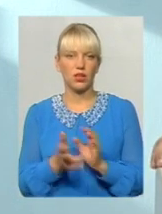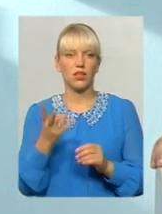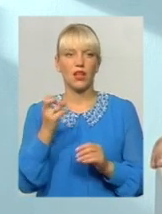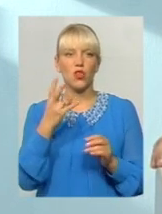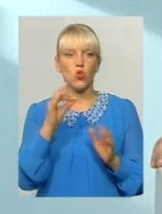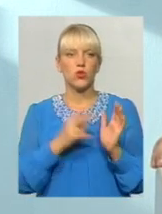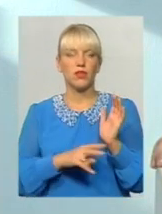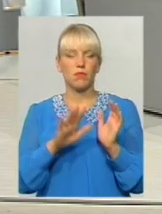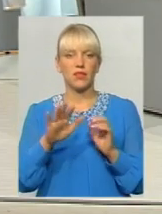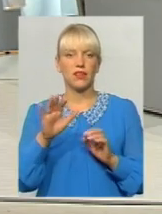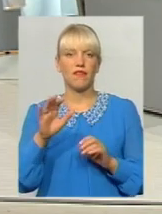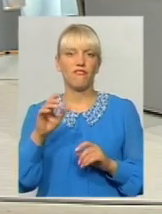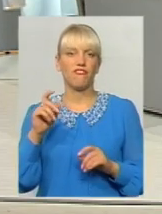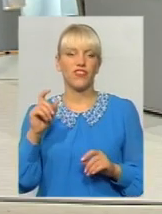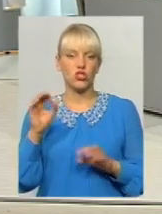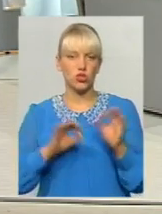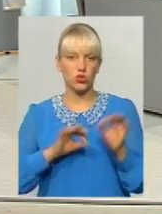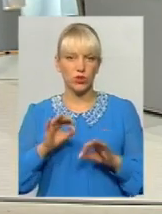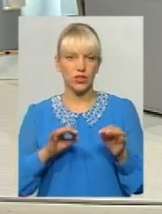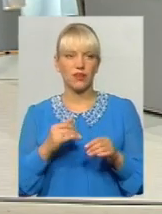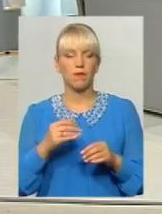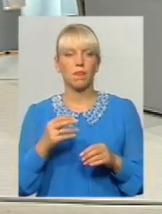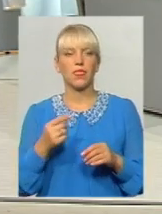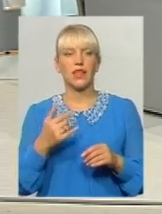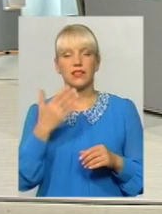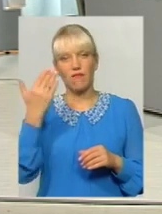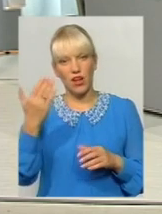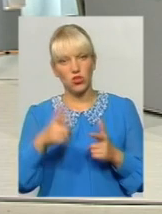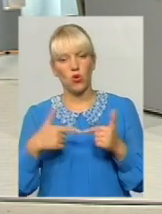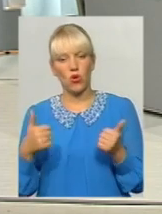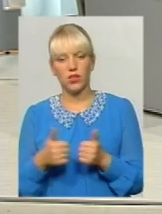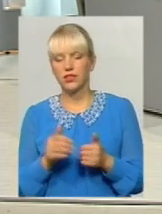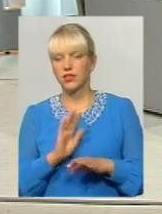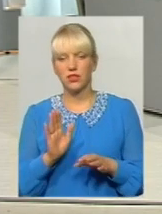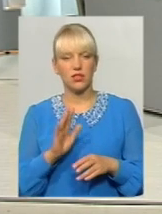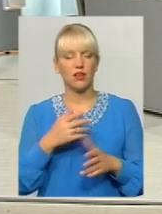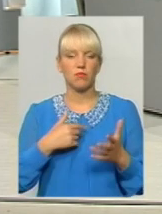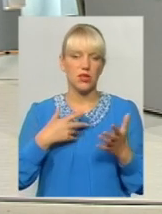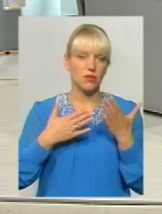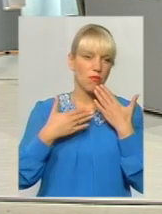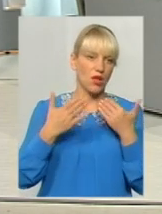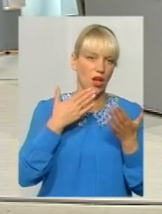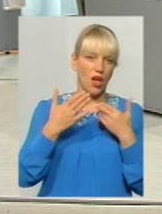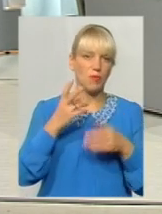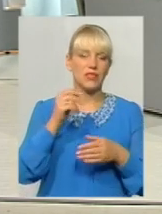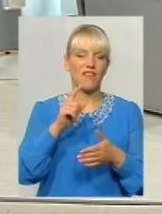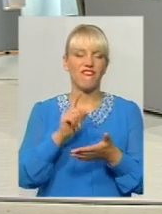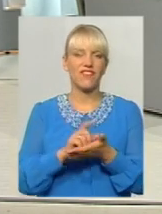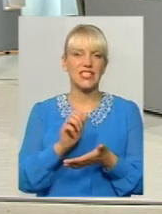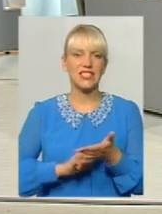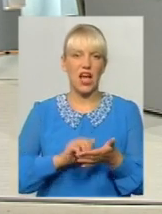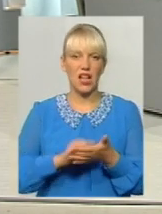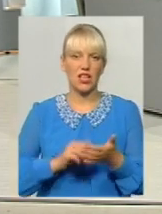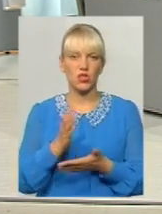кажете, є статистика. Це ваші статистика. Громадські організації, 75%. Даже не в нашій громадській організації. В принципі, спілкуємося з фіскальною службою України, да, вони ж